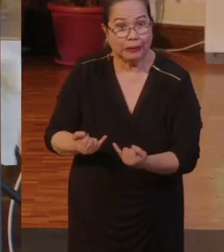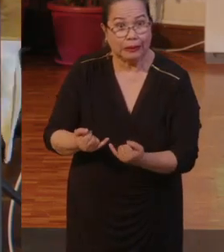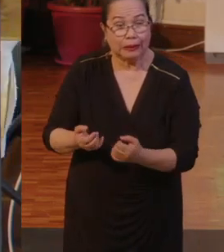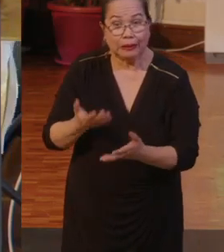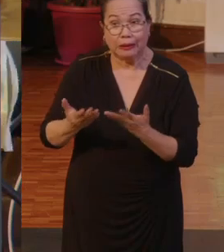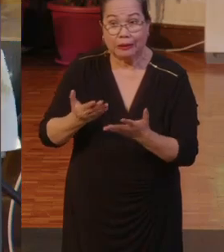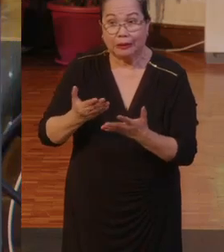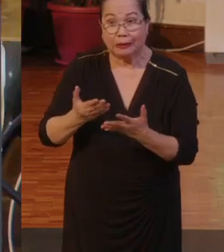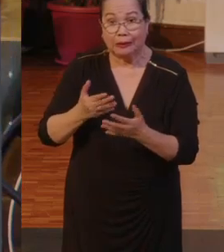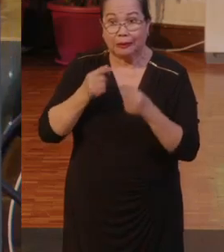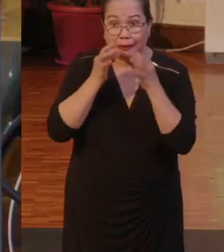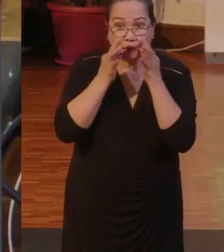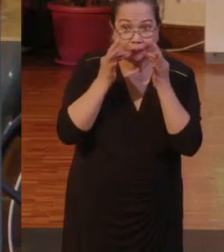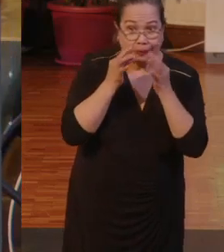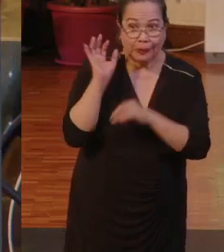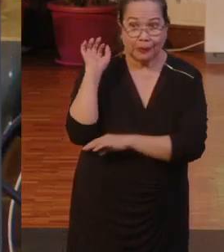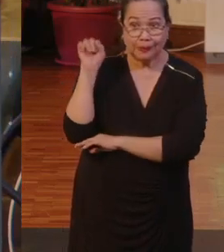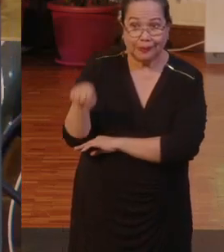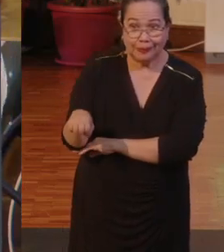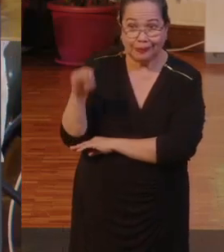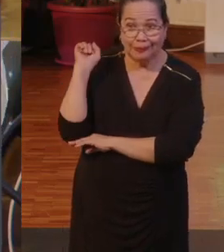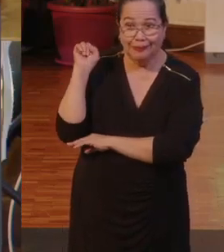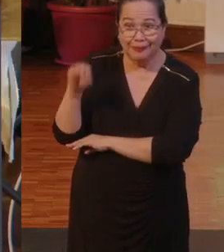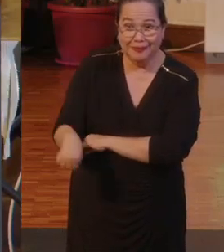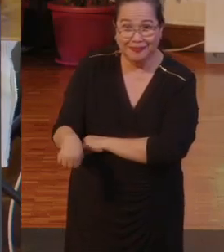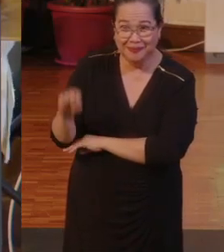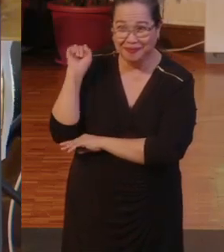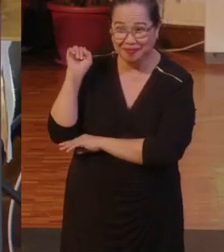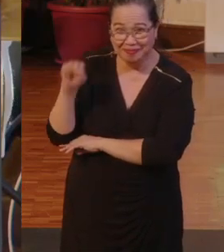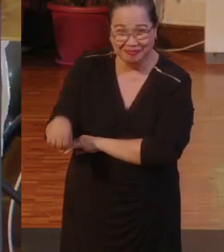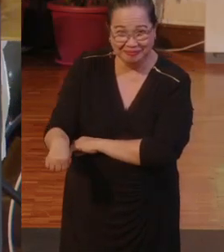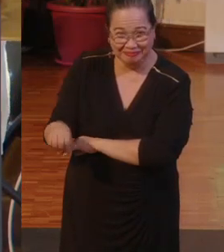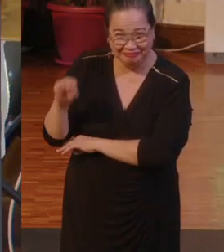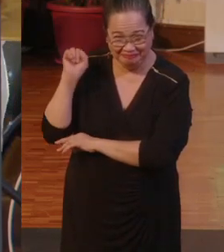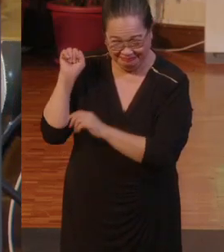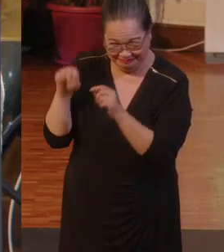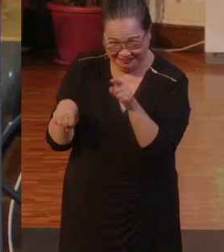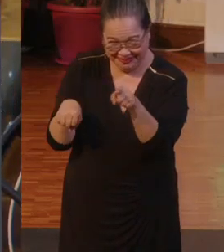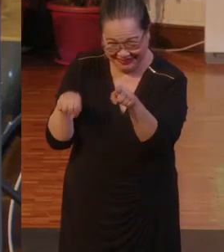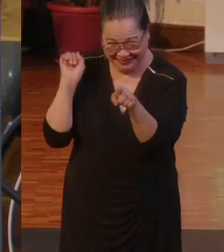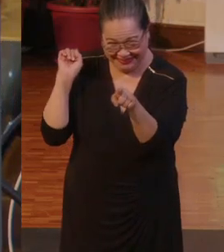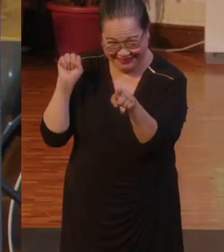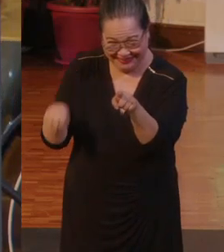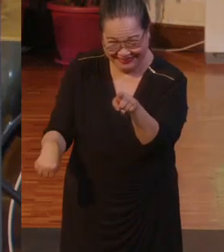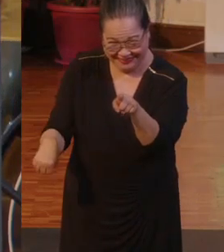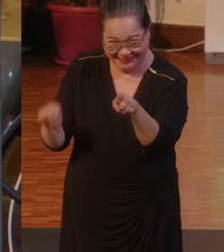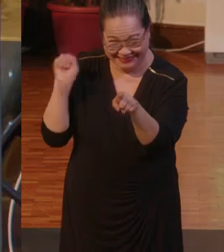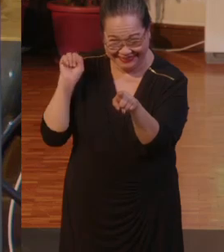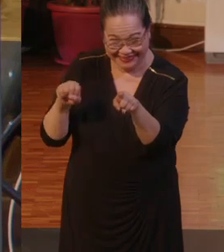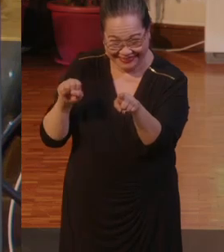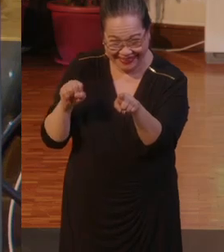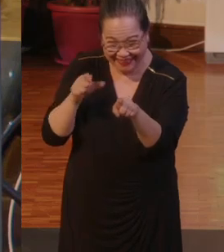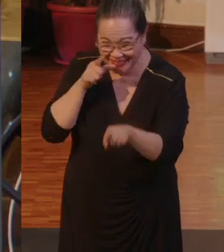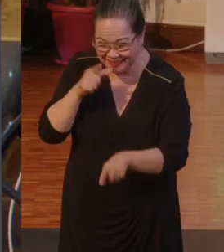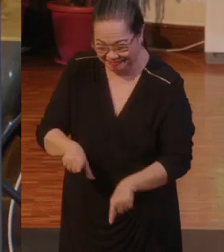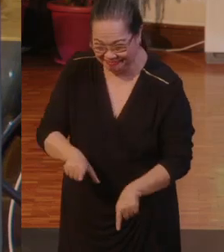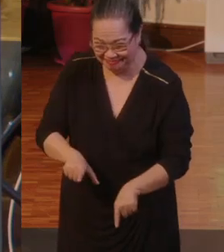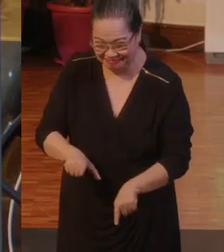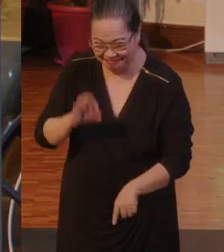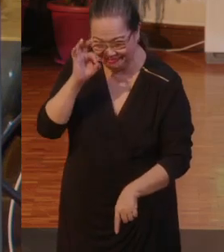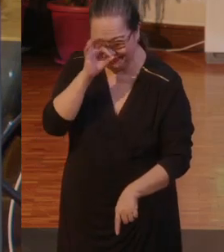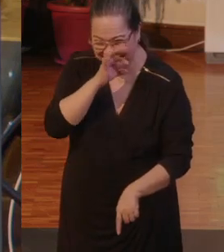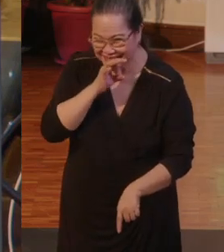minsan nangangamba na baka hindi kayo ligtas? Baka ako ay mahiwalay sa pag-ibig ng Diyos. Pero